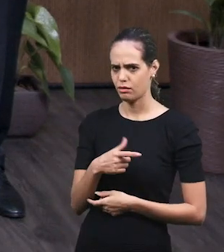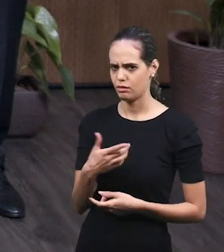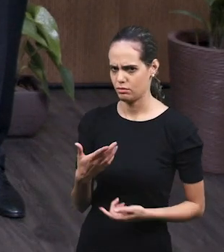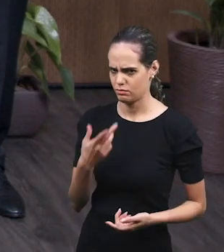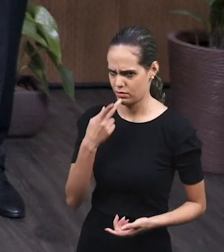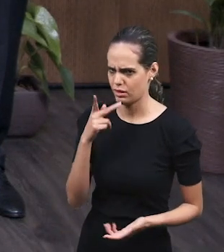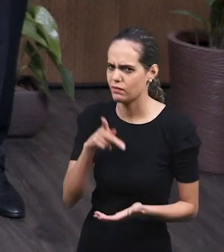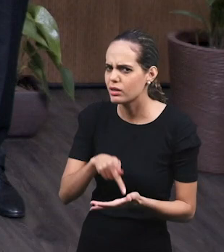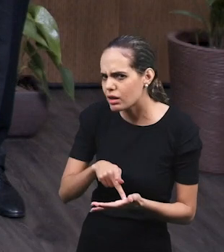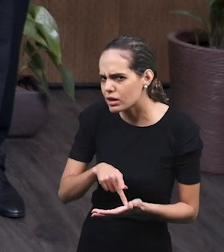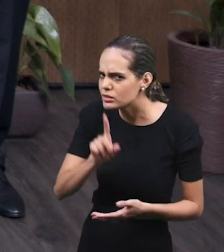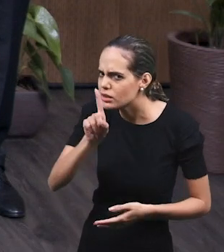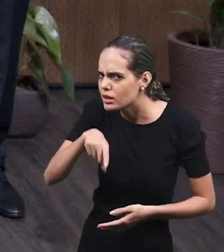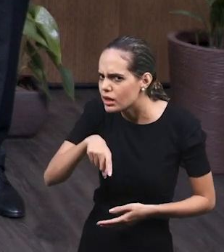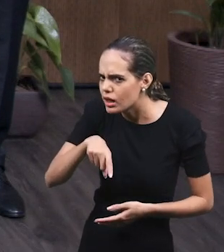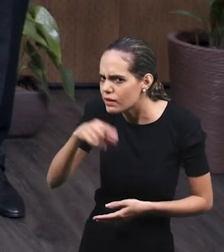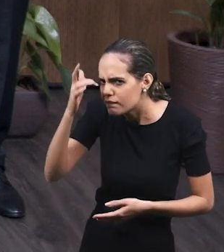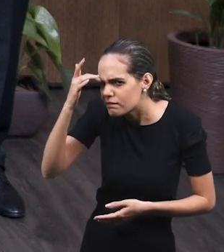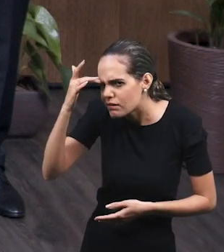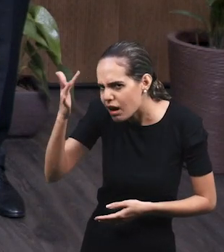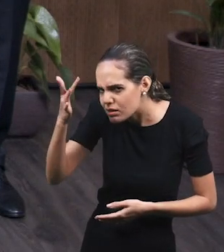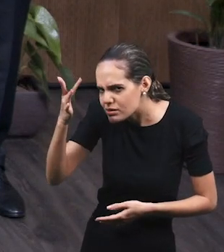quelconque, vous a blessé.